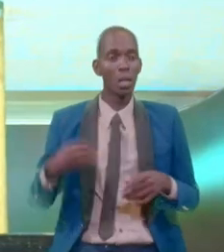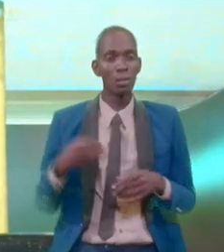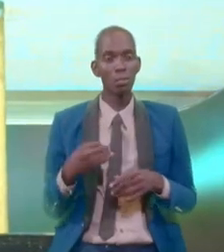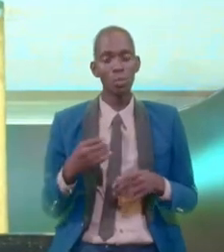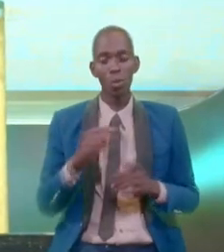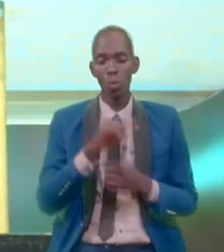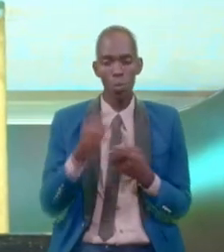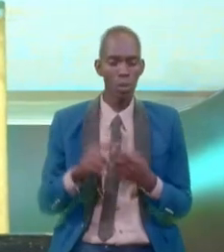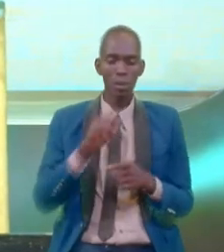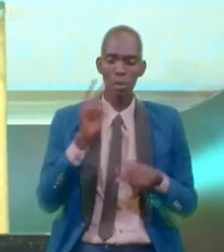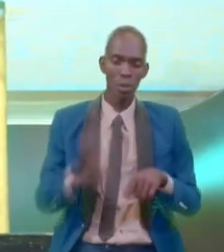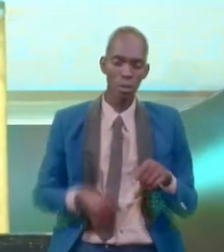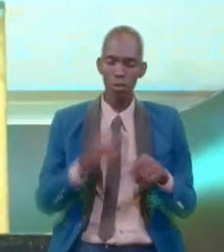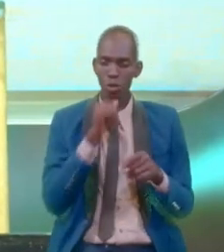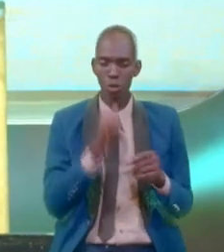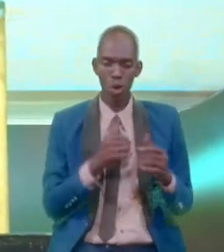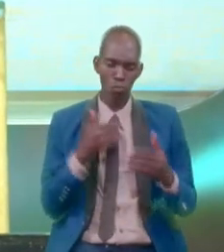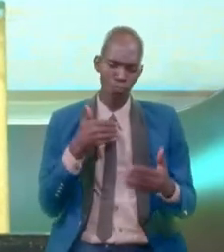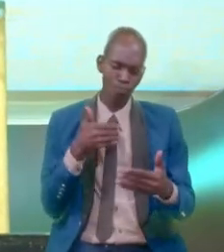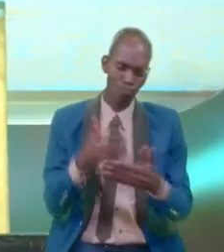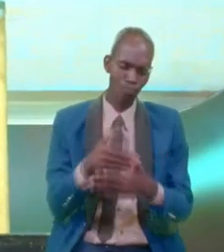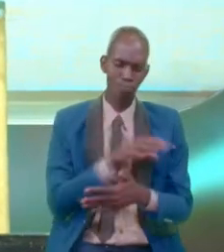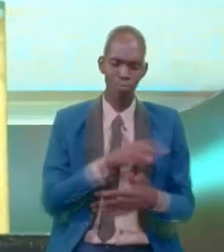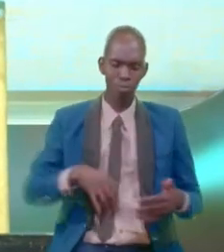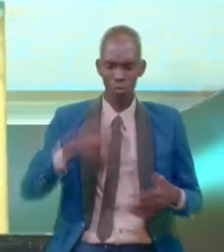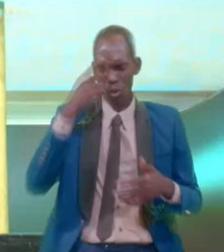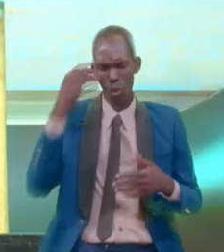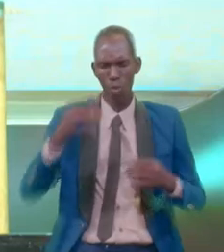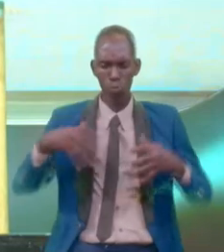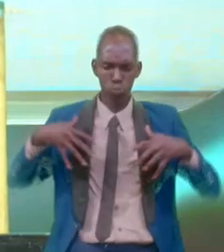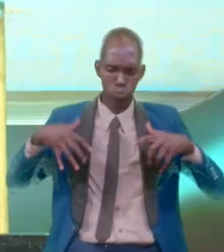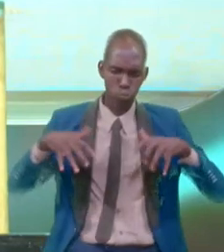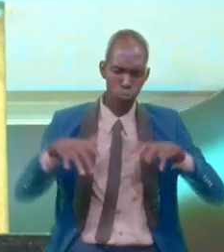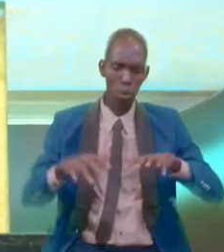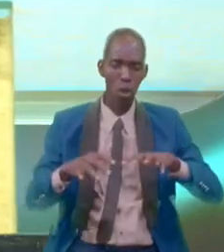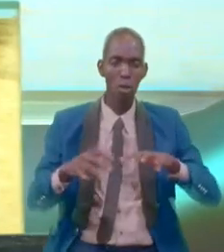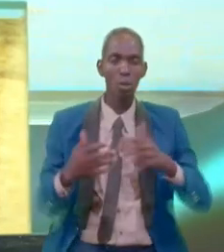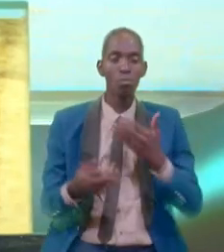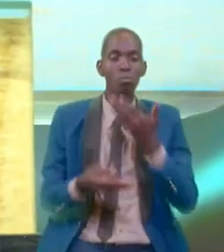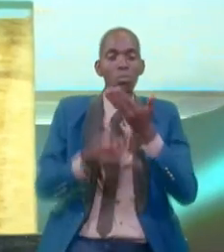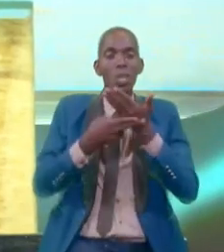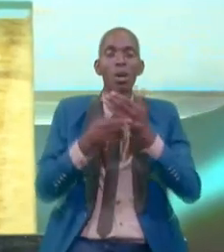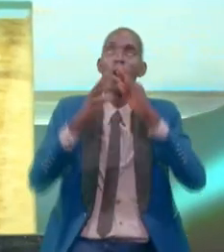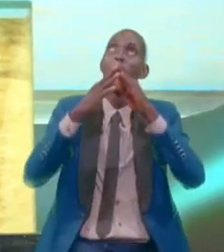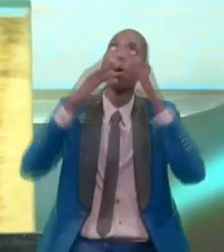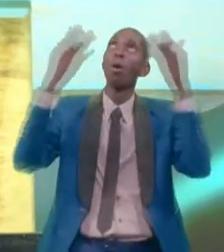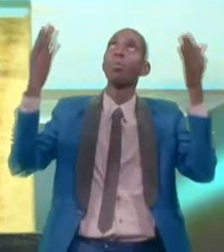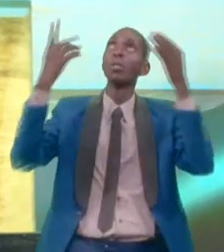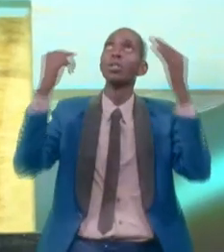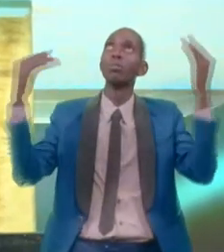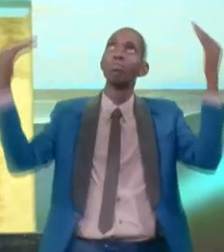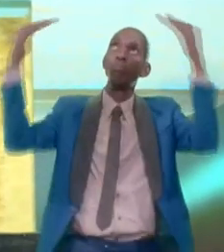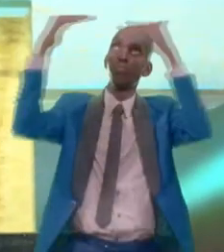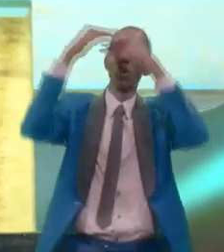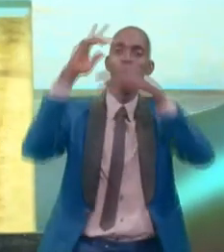il ne pouvait l'aborder à cause de la foule, ils découvrirent le toit